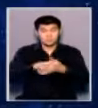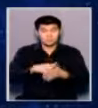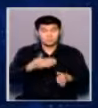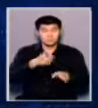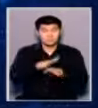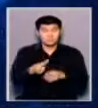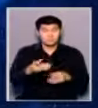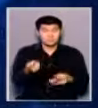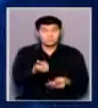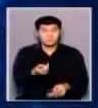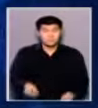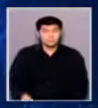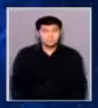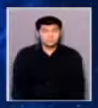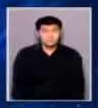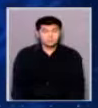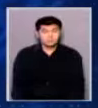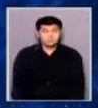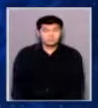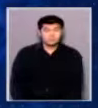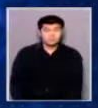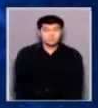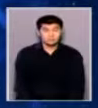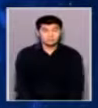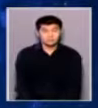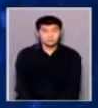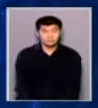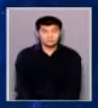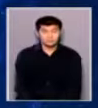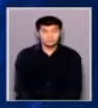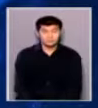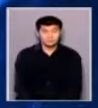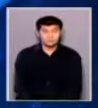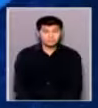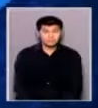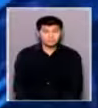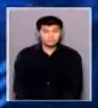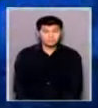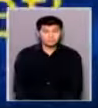Зейнер Ғали, Жарлығаш Алғасов, Атырау телеарнасы.